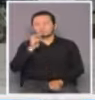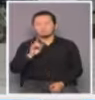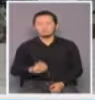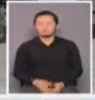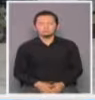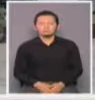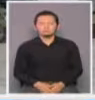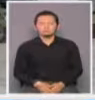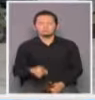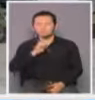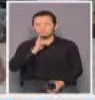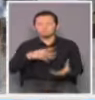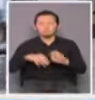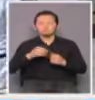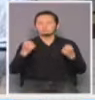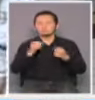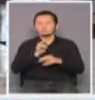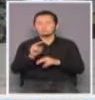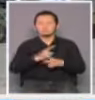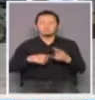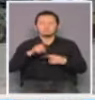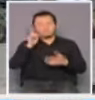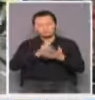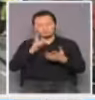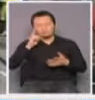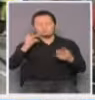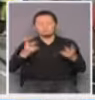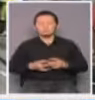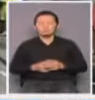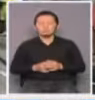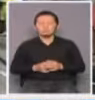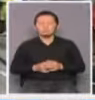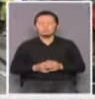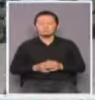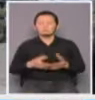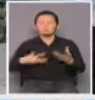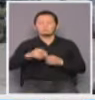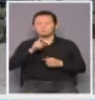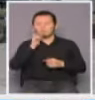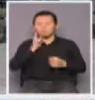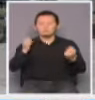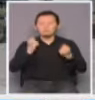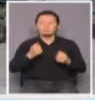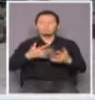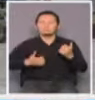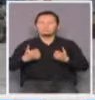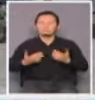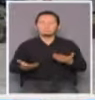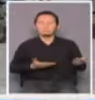еді. Жастарды бір жағынан спортқа баулу біздің сауапты іс деп ойлаймын. Барлық жастарды спортпен шұғылдануға шақырамын.